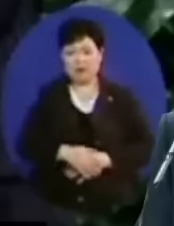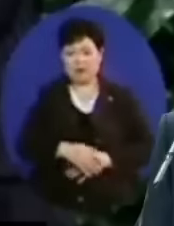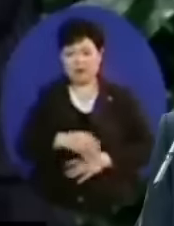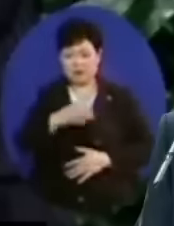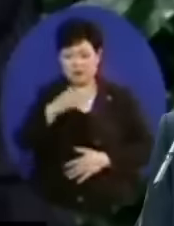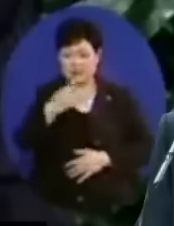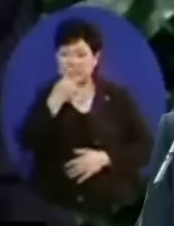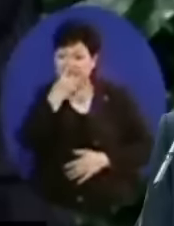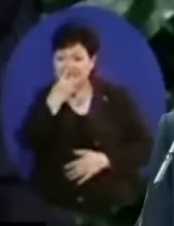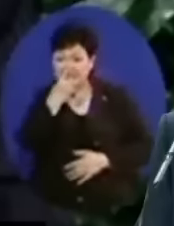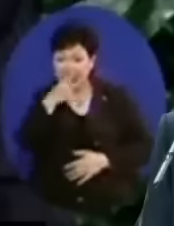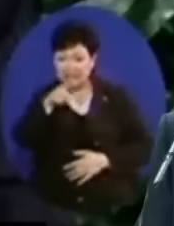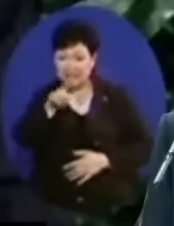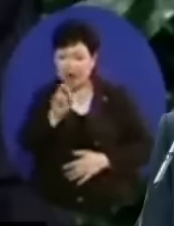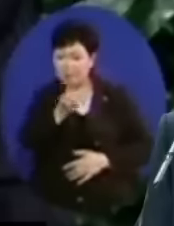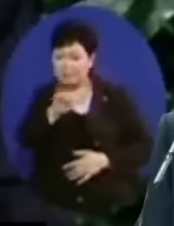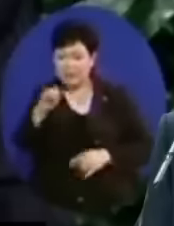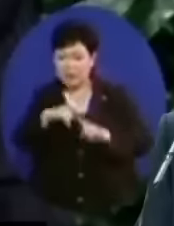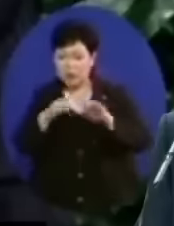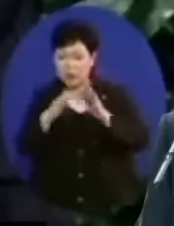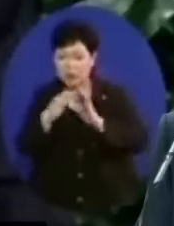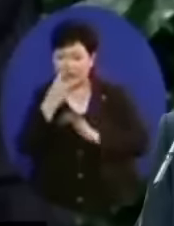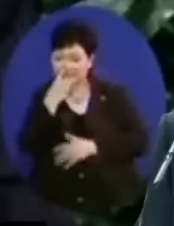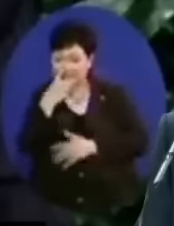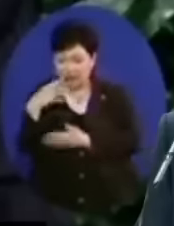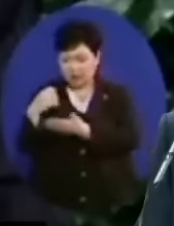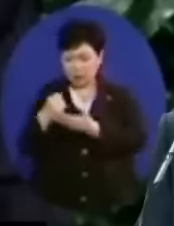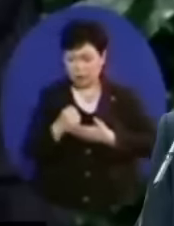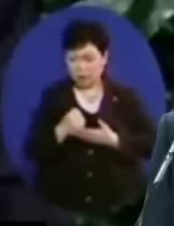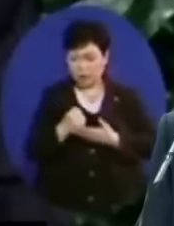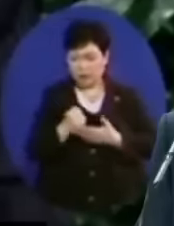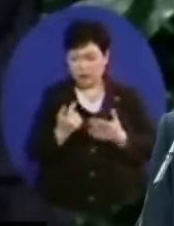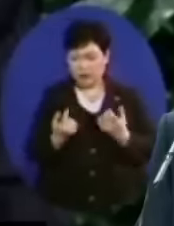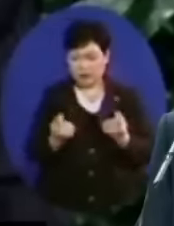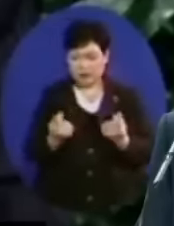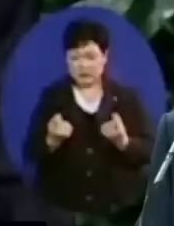성미쌀 가져온 것처럼